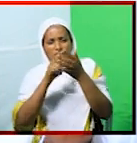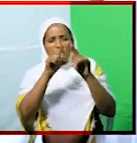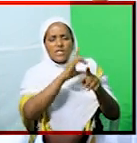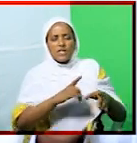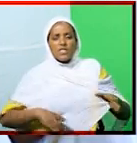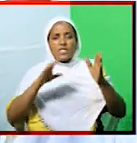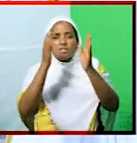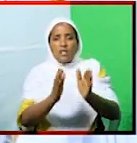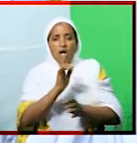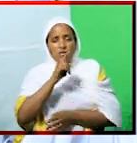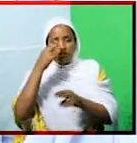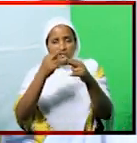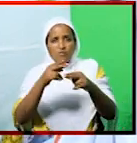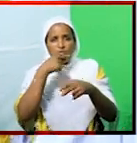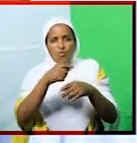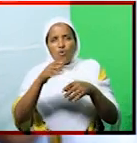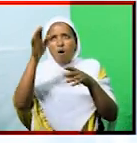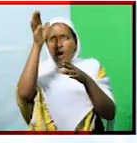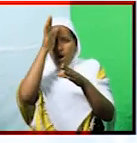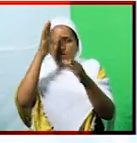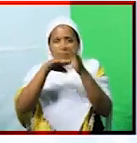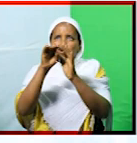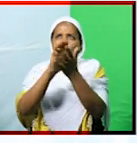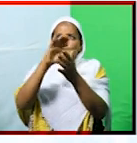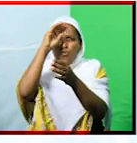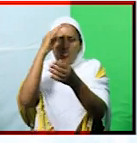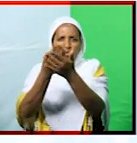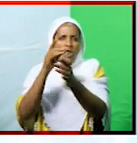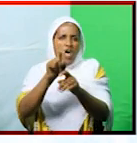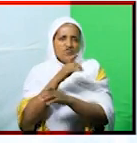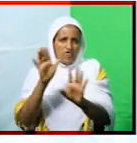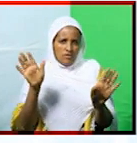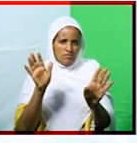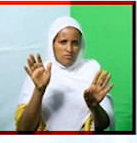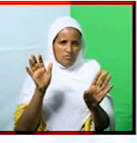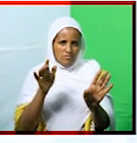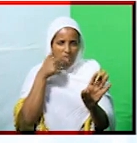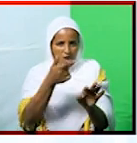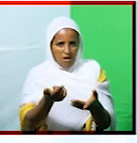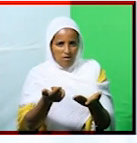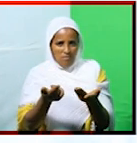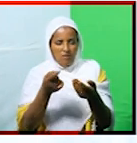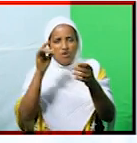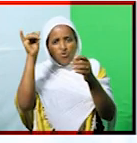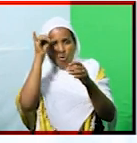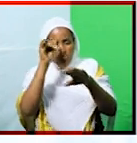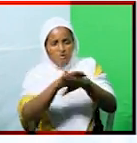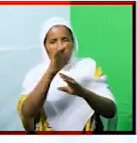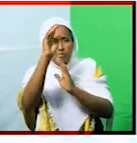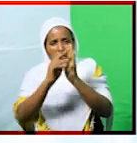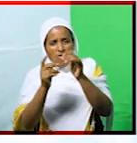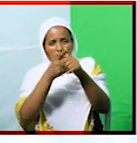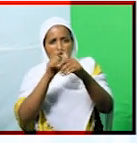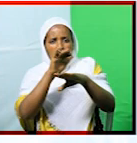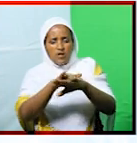ክርስቲያን ነን ብለው አብን ለማግኘት ወልድ አያስፈልገንም የሚሉ ነበሩ። አምን የዮሐንስ መልእክት አንደኛው መልእክት